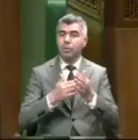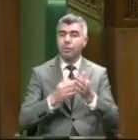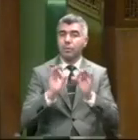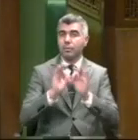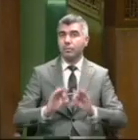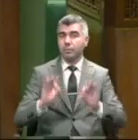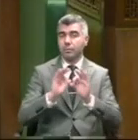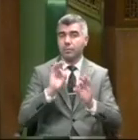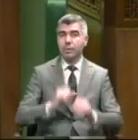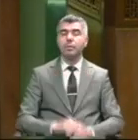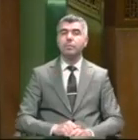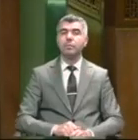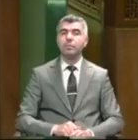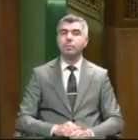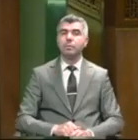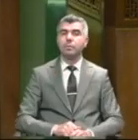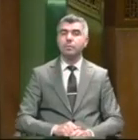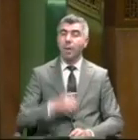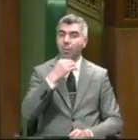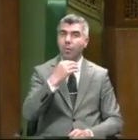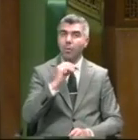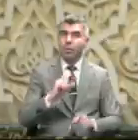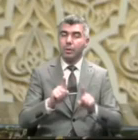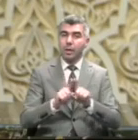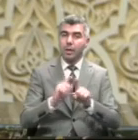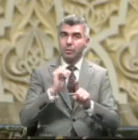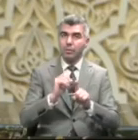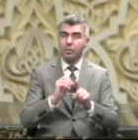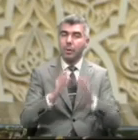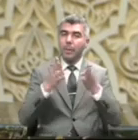نتحدث بهدوء والسيد رئيس